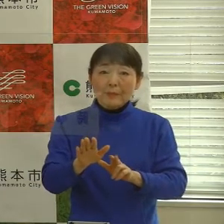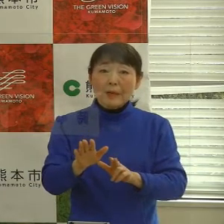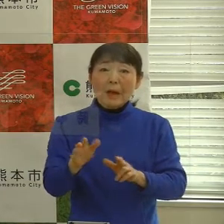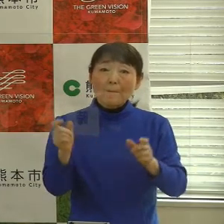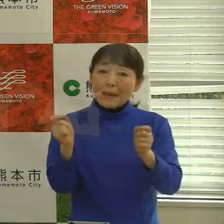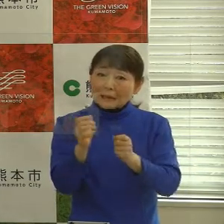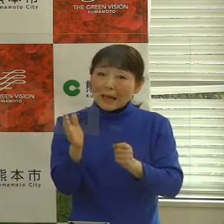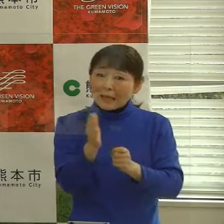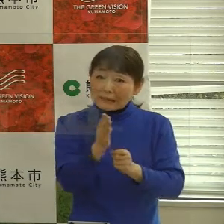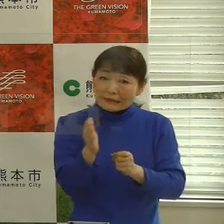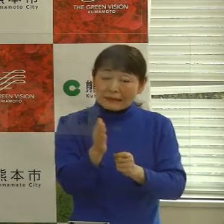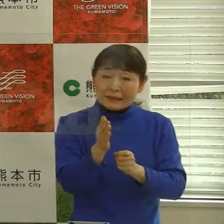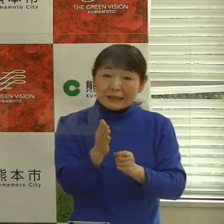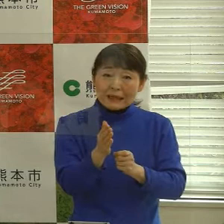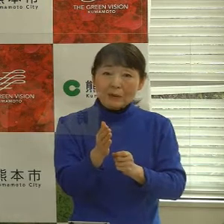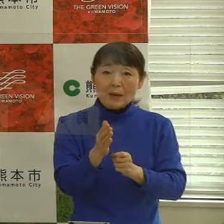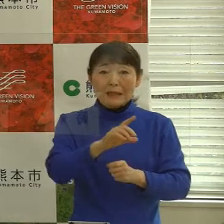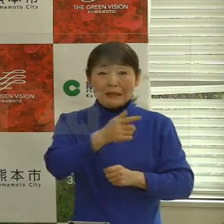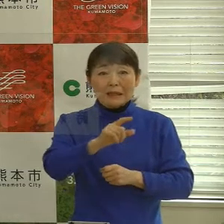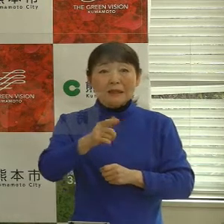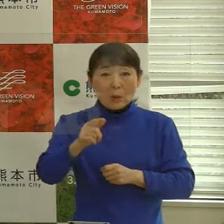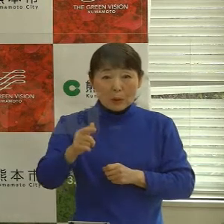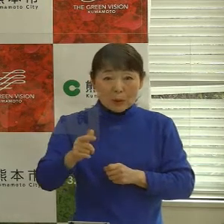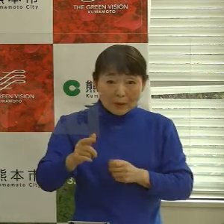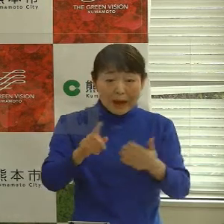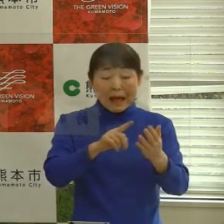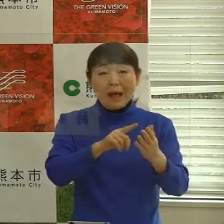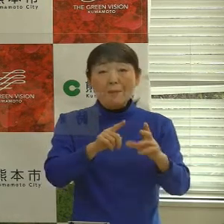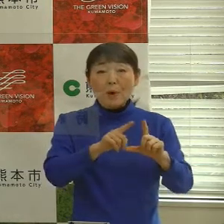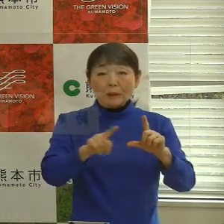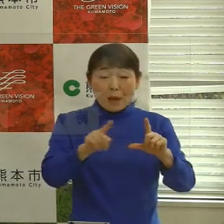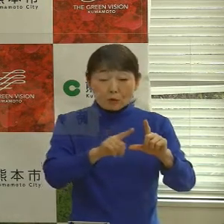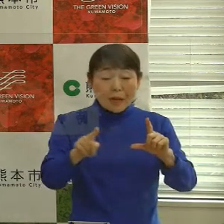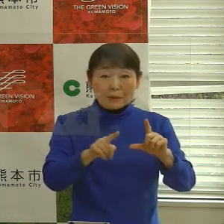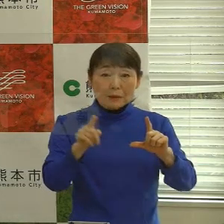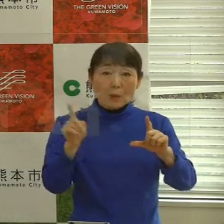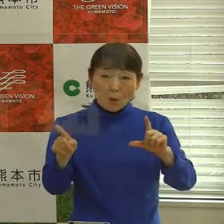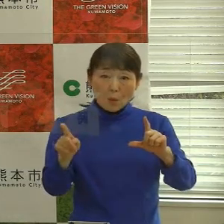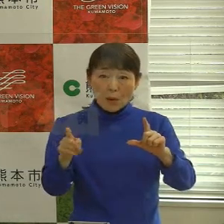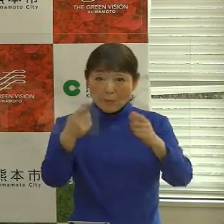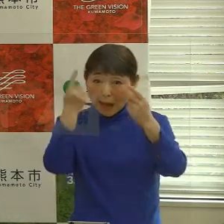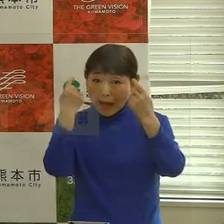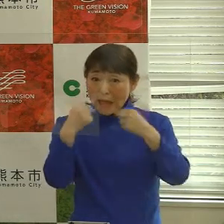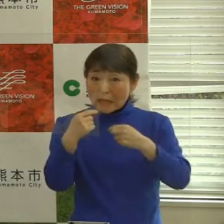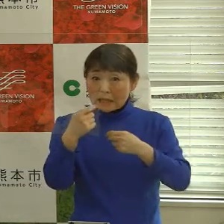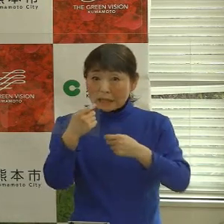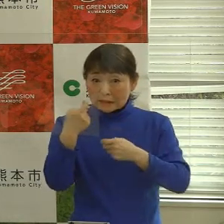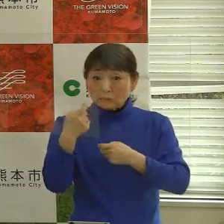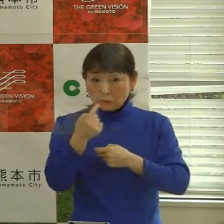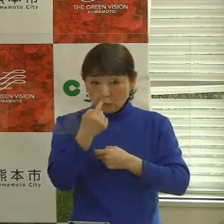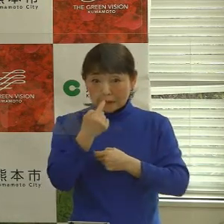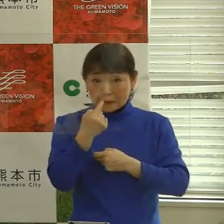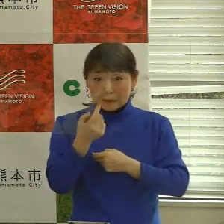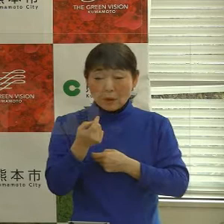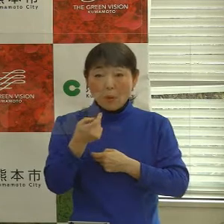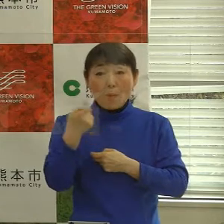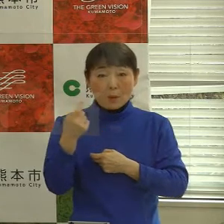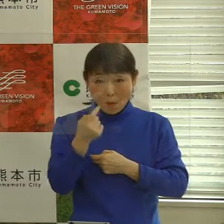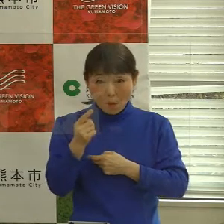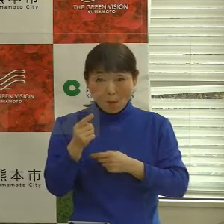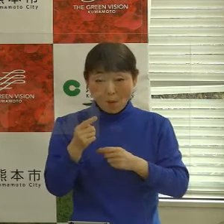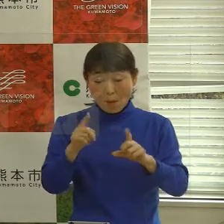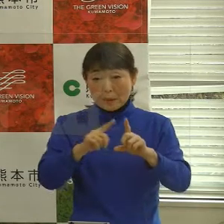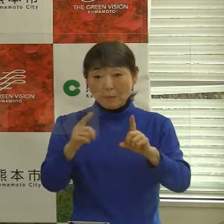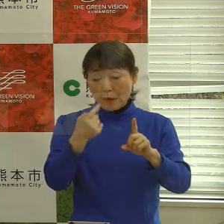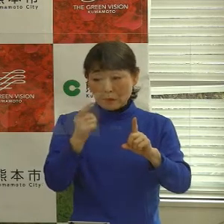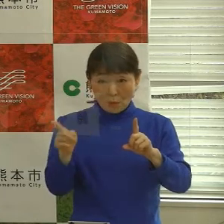ではまあいろんなこういったタブレットであるとかこういったものもですね、実はこれ私物なんですね、私。で、こ